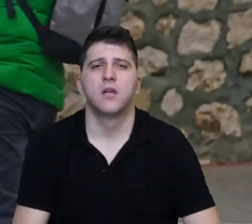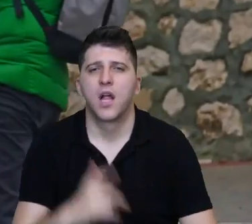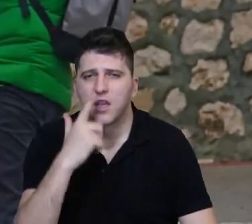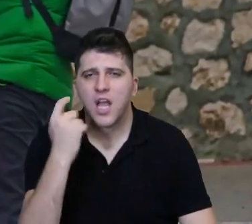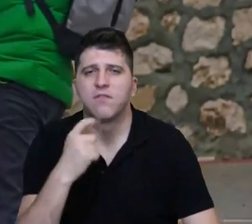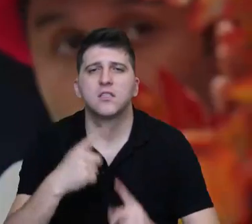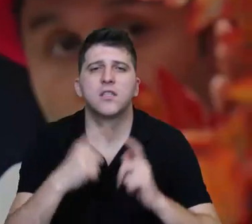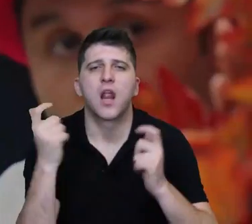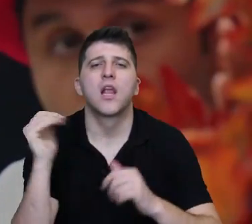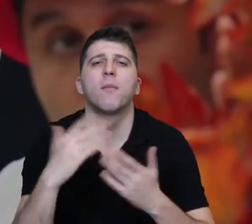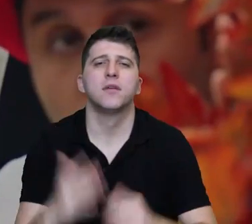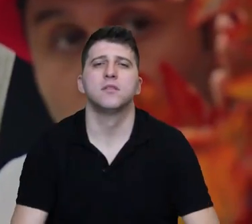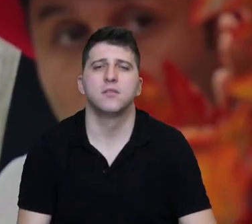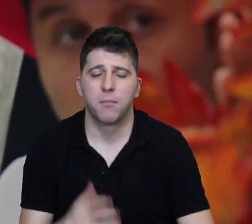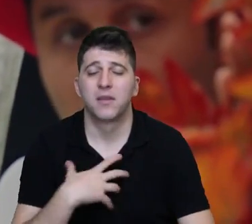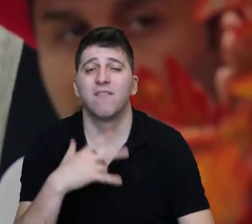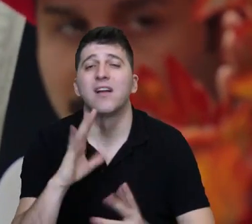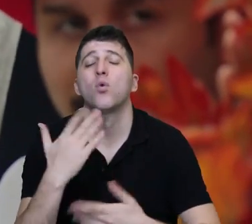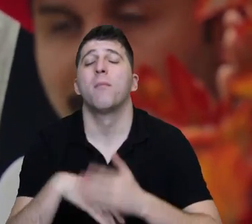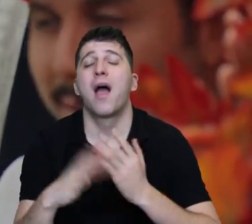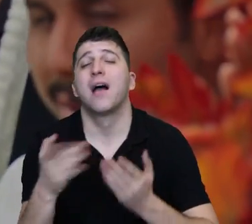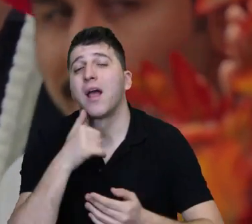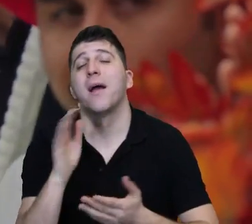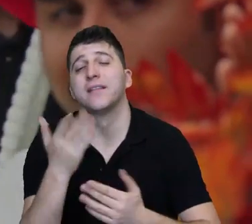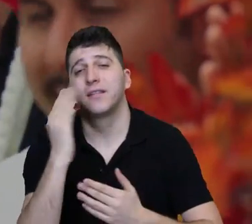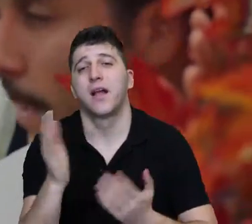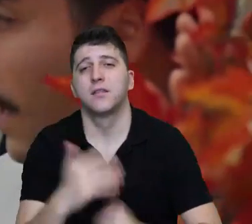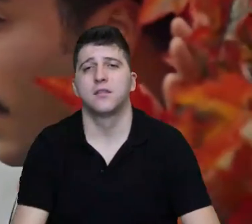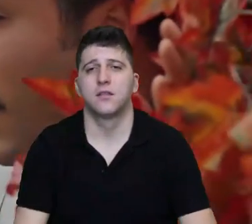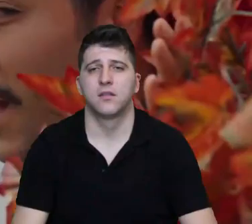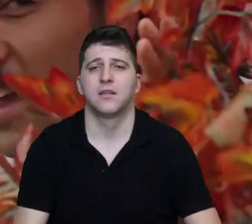var Taraklı'da? Bence siz fazla yorulmayın. Hadi abi, hadi gidin, hadi abi.